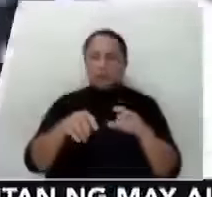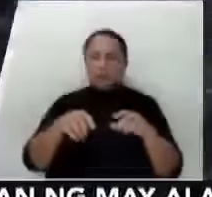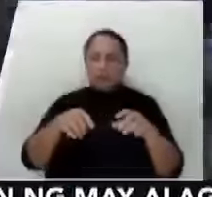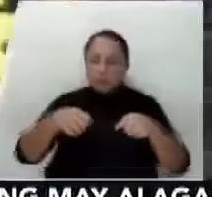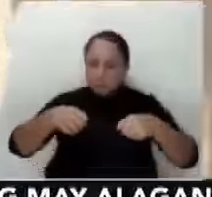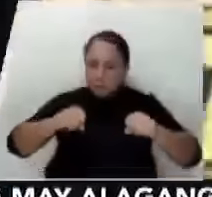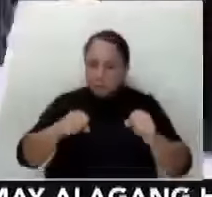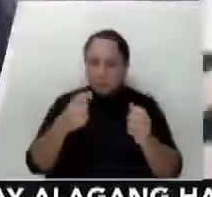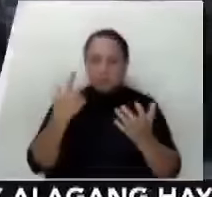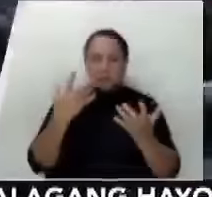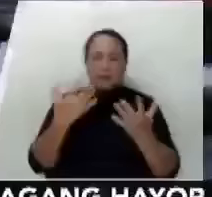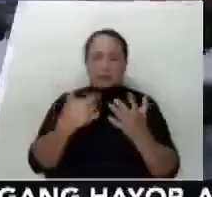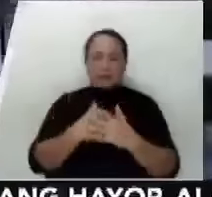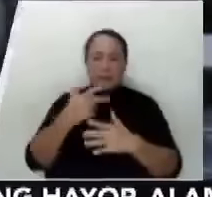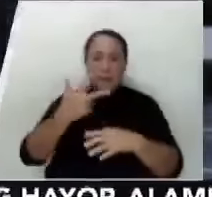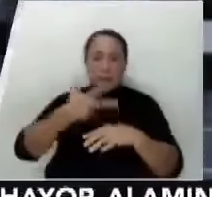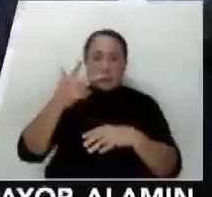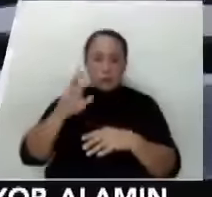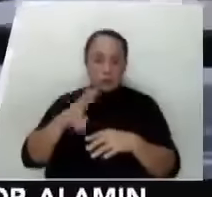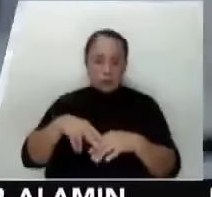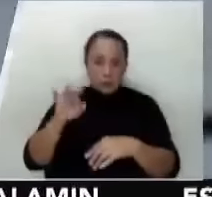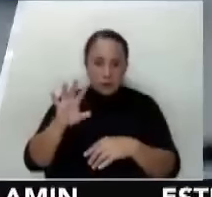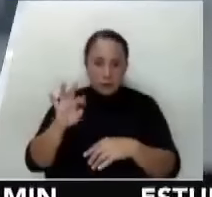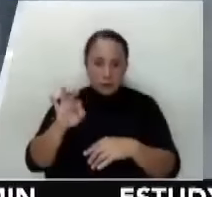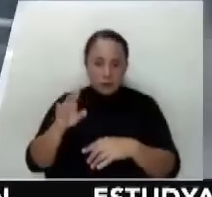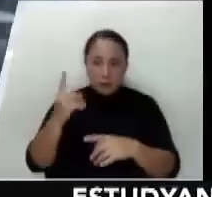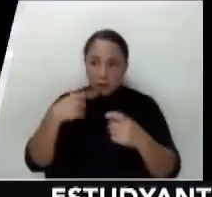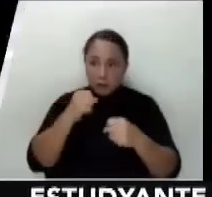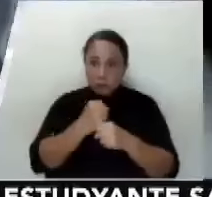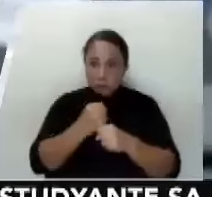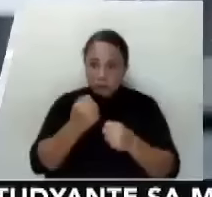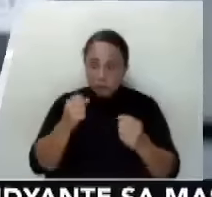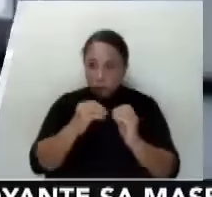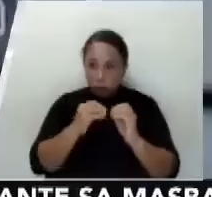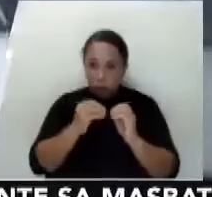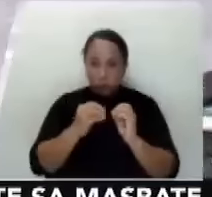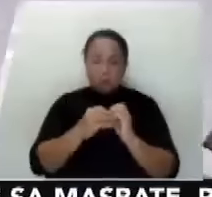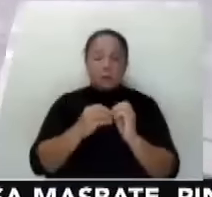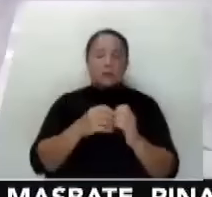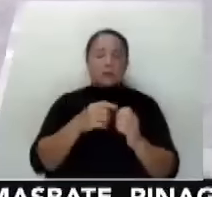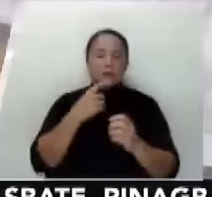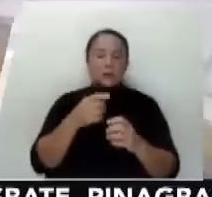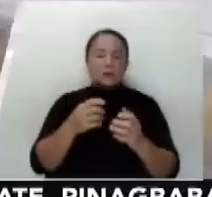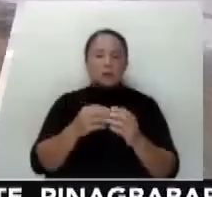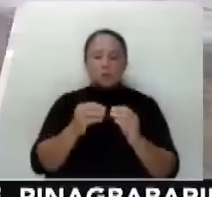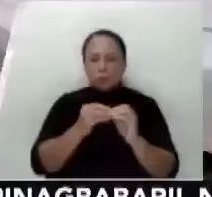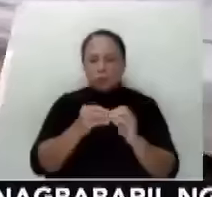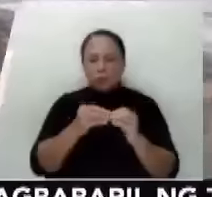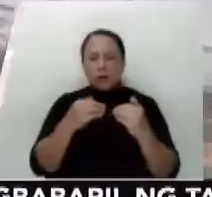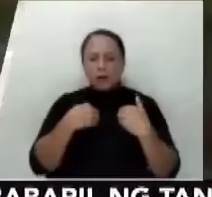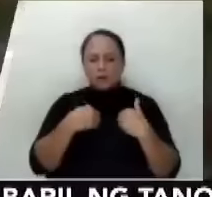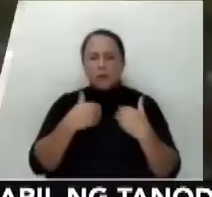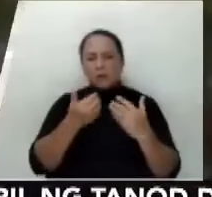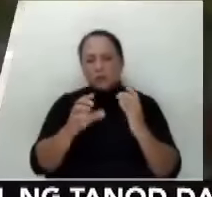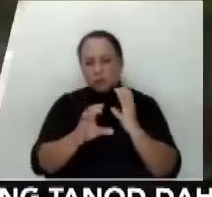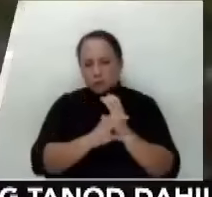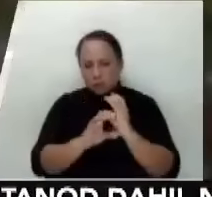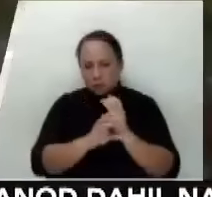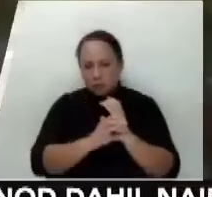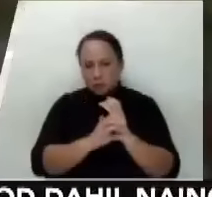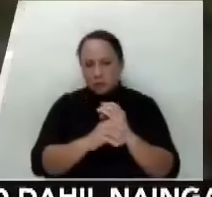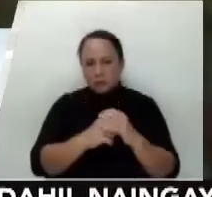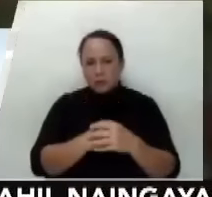noong 2019 ang bilang noong isang taon. Pero giit ng grupo, mas marami pa rin ang ibang sasakyan. Yeah, they're definitely